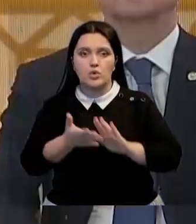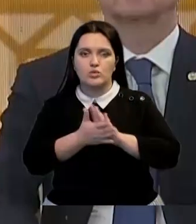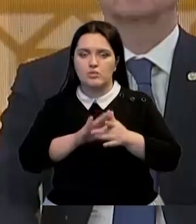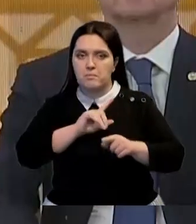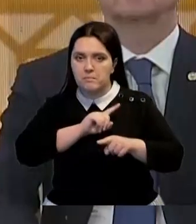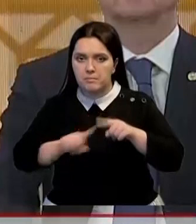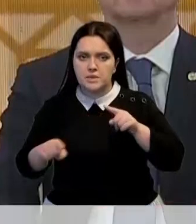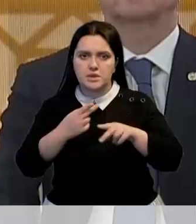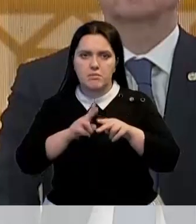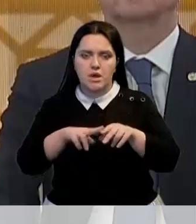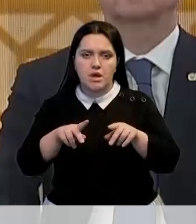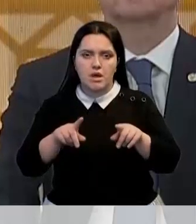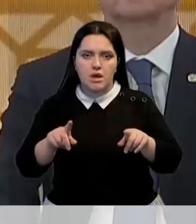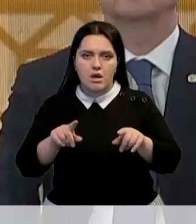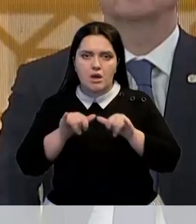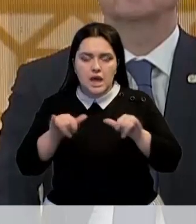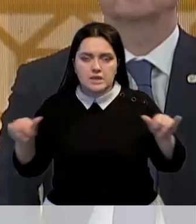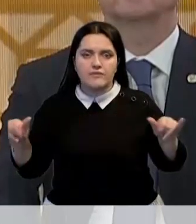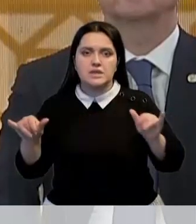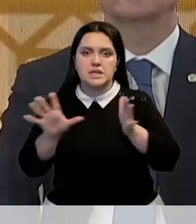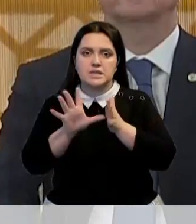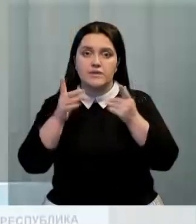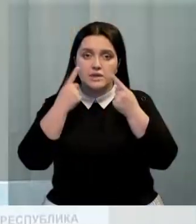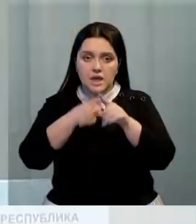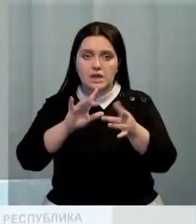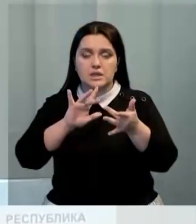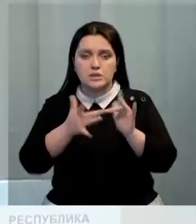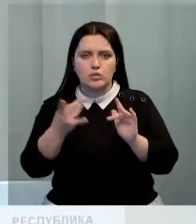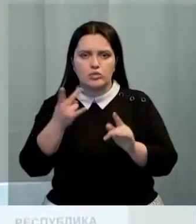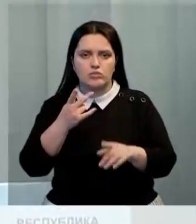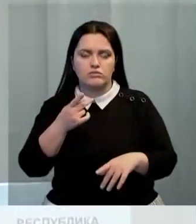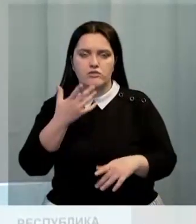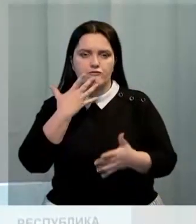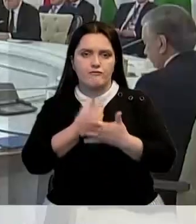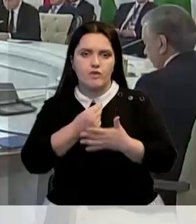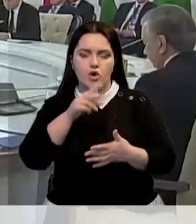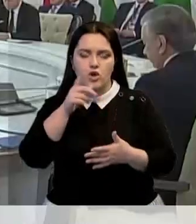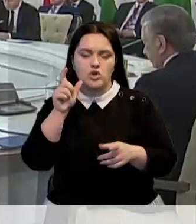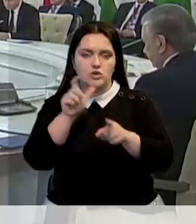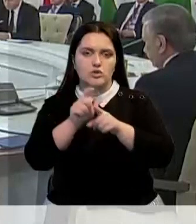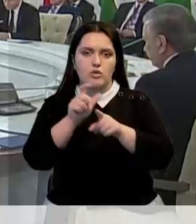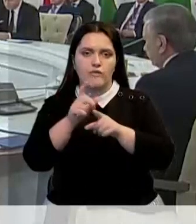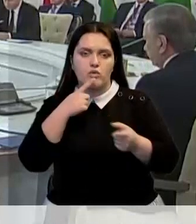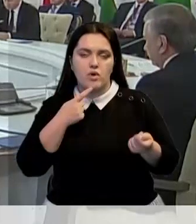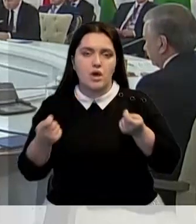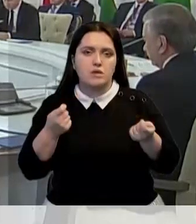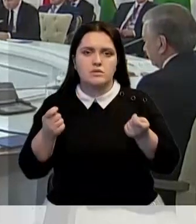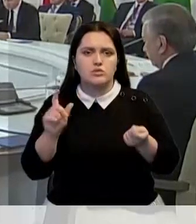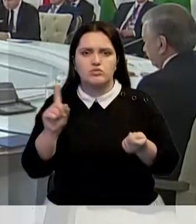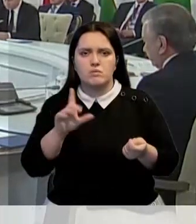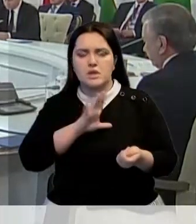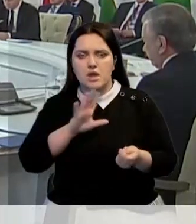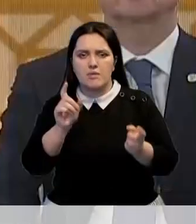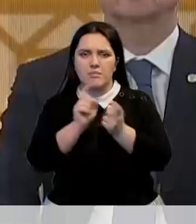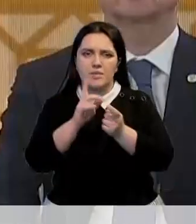ускоренного развития цифровых технологий и соцсетей любое неосторожное слово может привести к разжиганию ненависти и межэтнической розни,